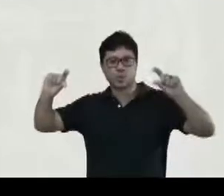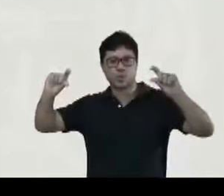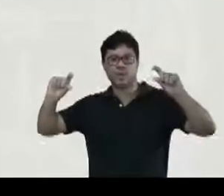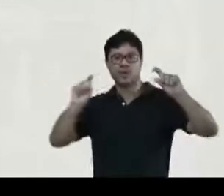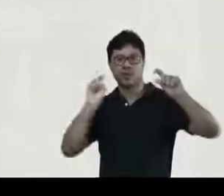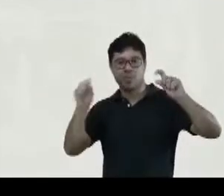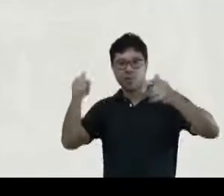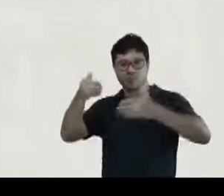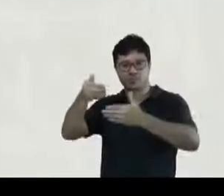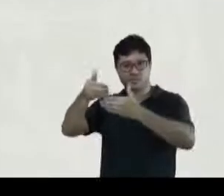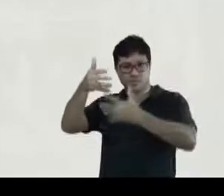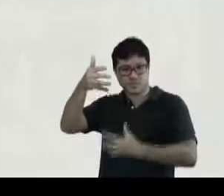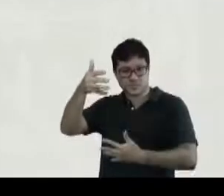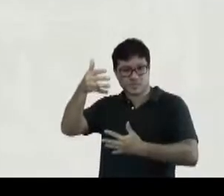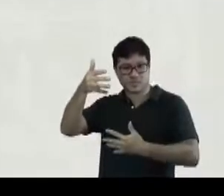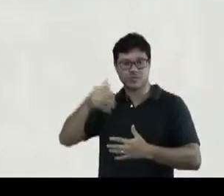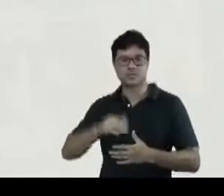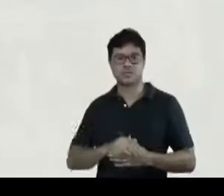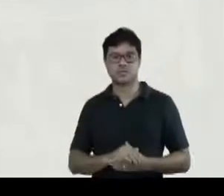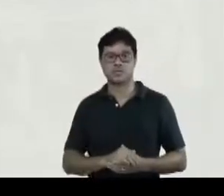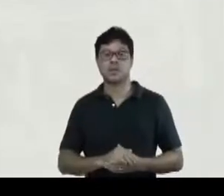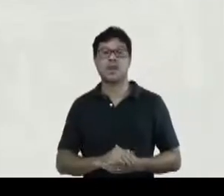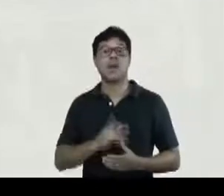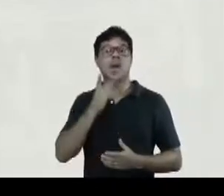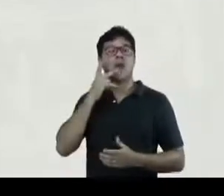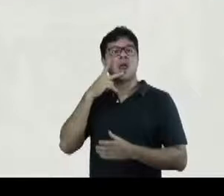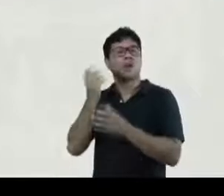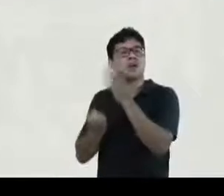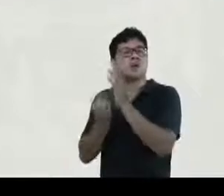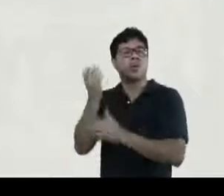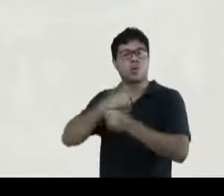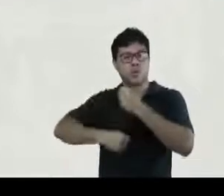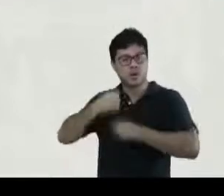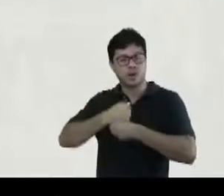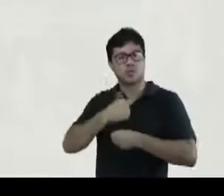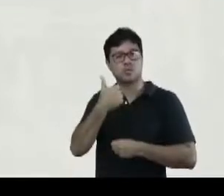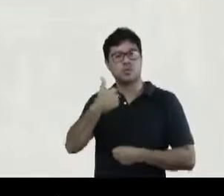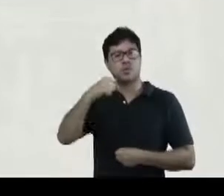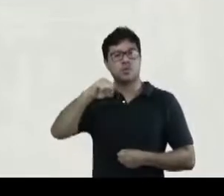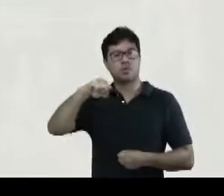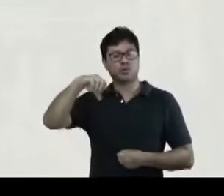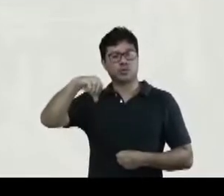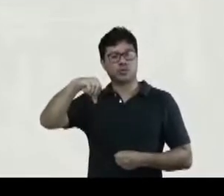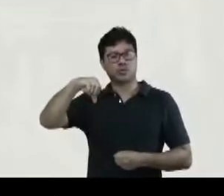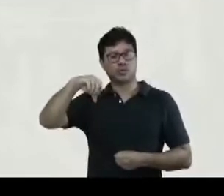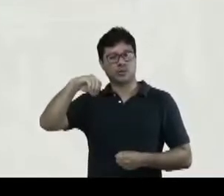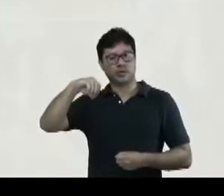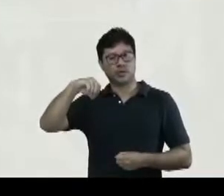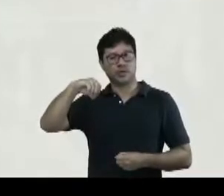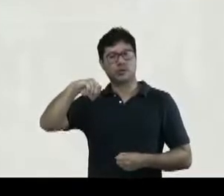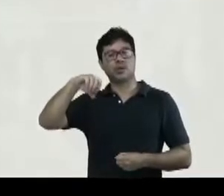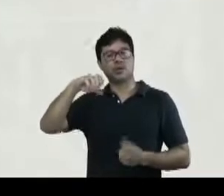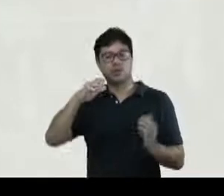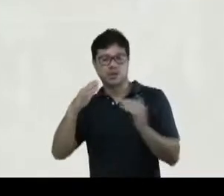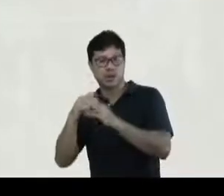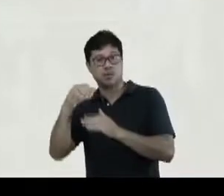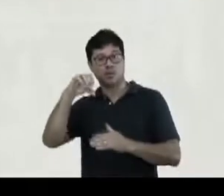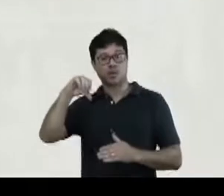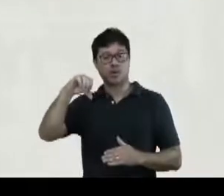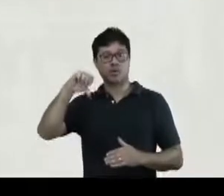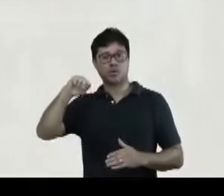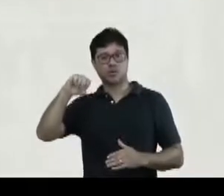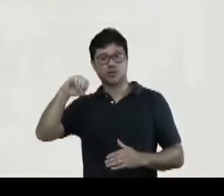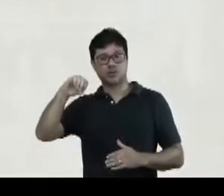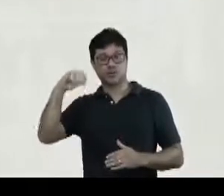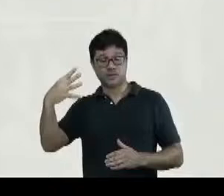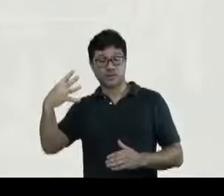Searle wurde zwischen 1990 und 1994 gegründet. Über den internationalen Austausch in der IFLA,